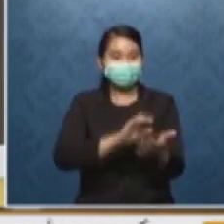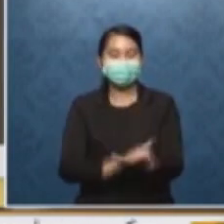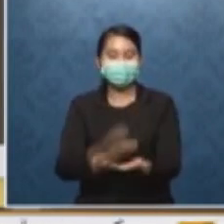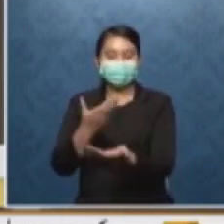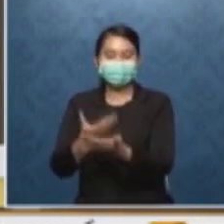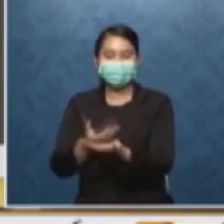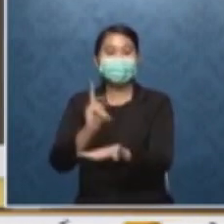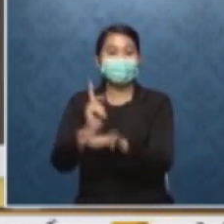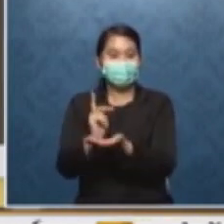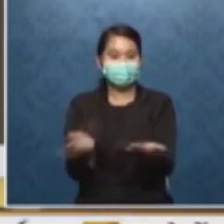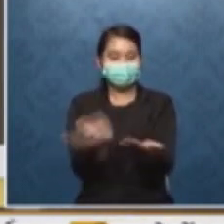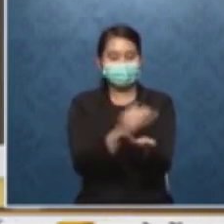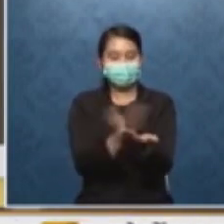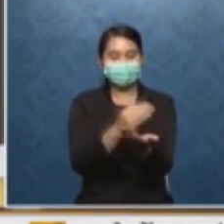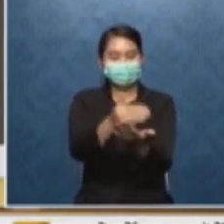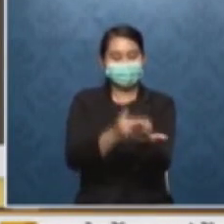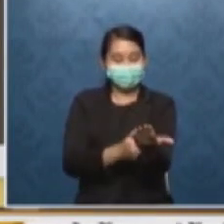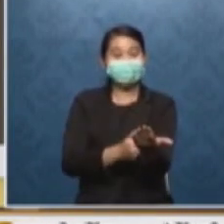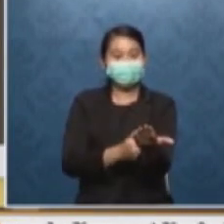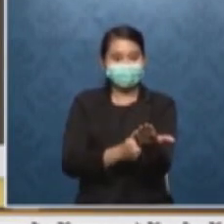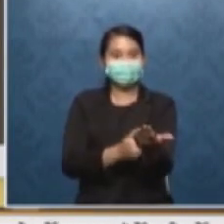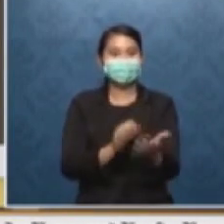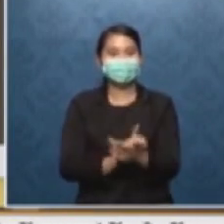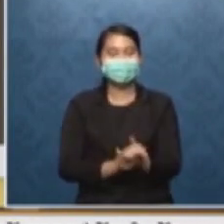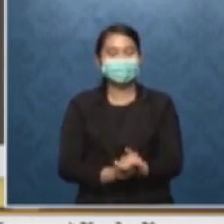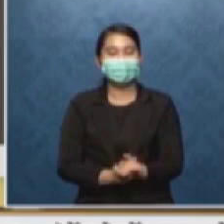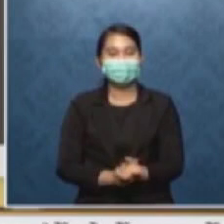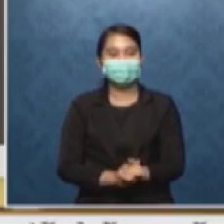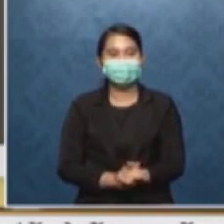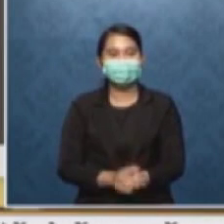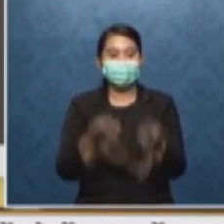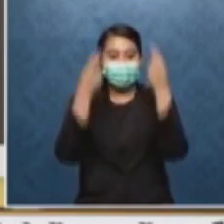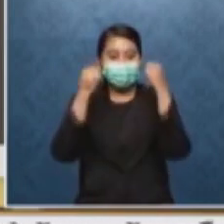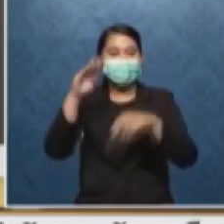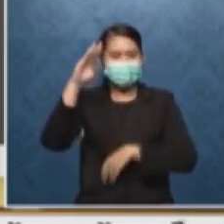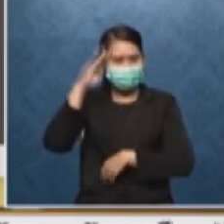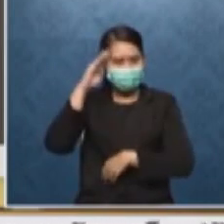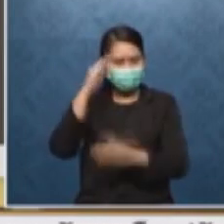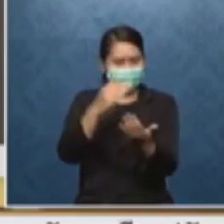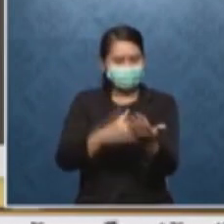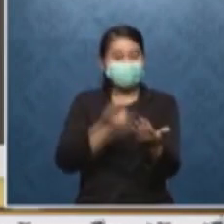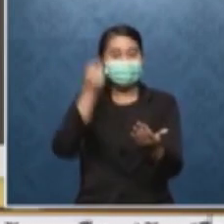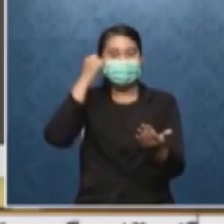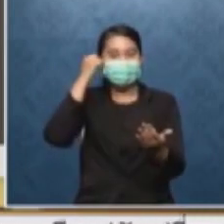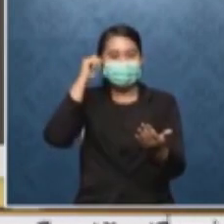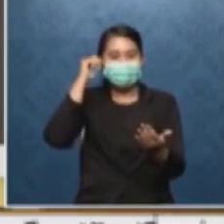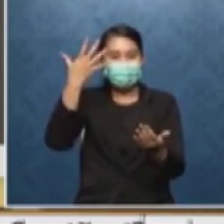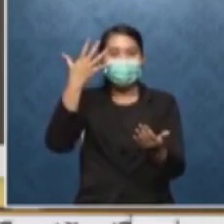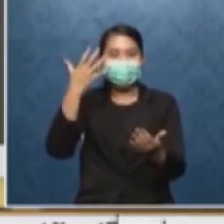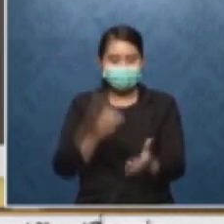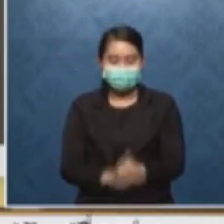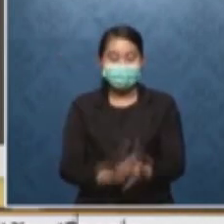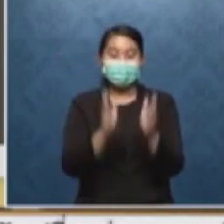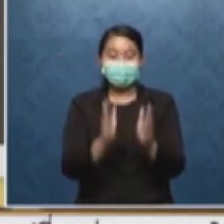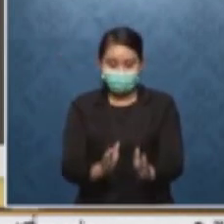ที่ท่านเขียนมาท่านพลเอกประยุทธ์ท่านน่าจะไม่เข้าใจครับว่าวันนี้ความเดือดร้อนของ